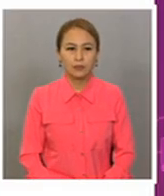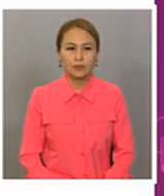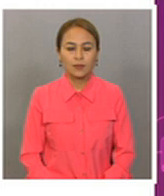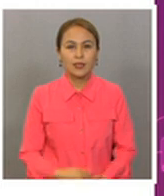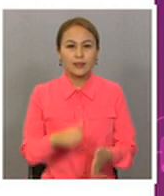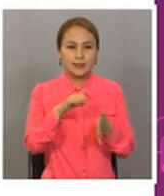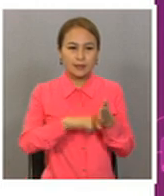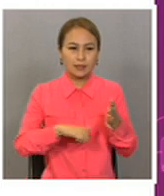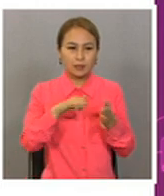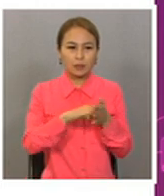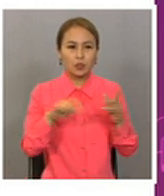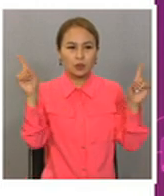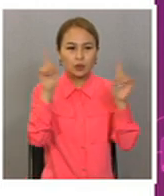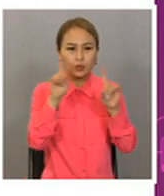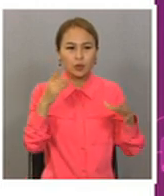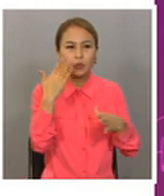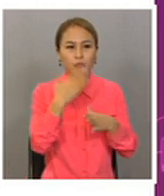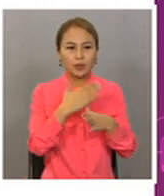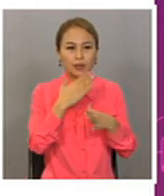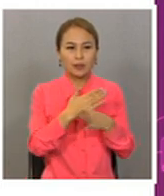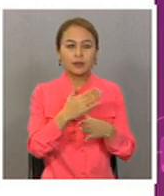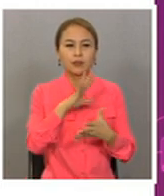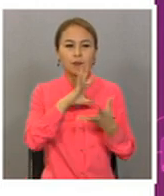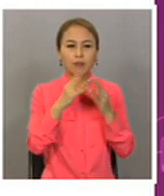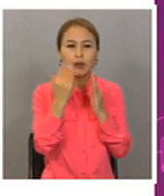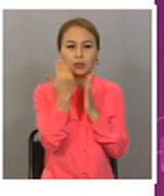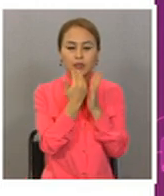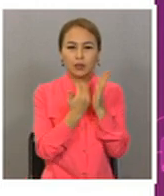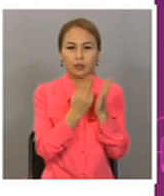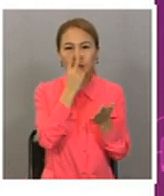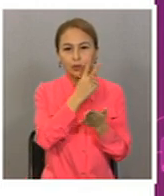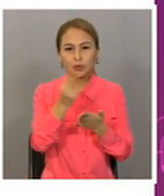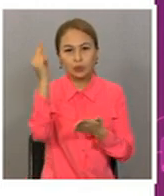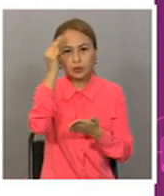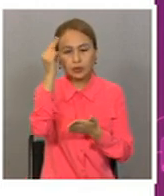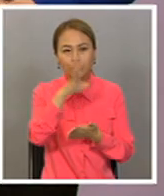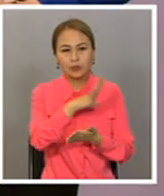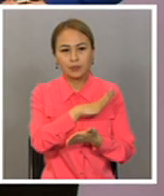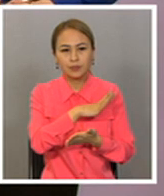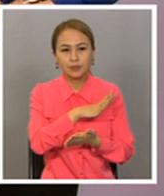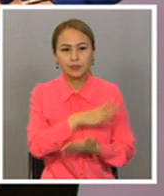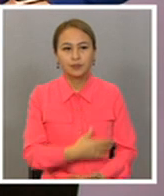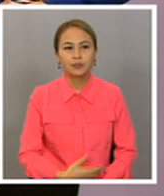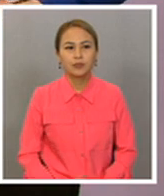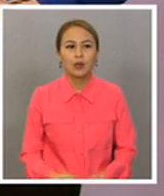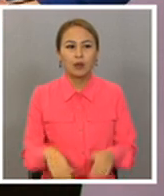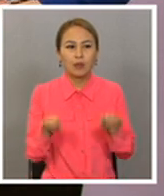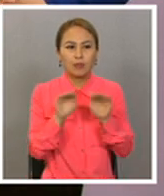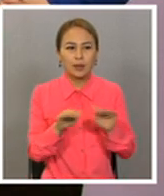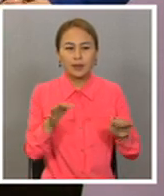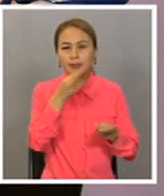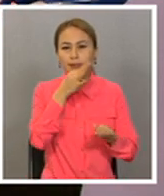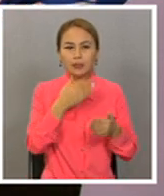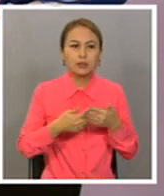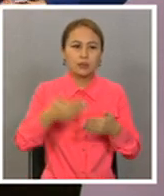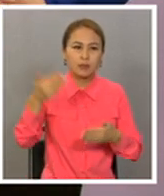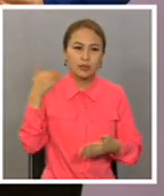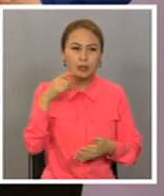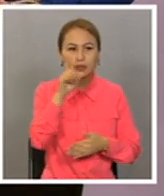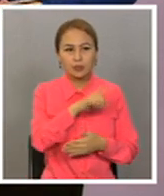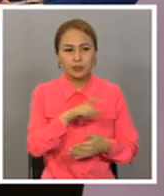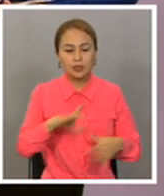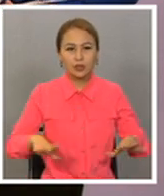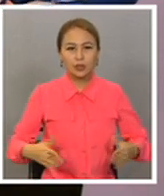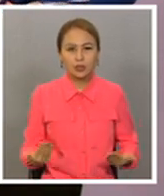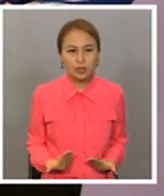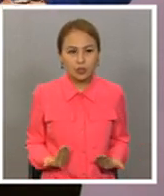Себебі, шоқ жұлдыздардың көмегімен кеңістікті бағдарлауды үйренген. Балалар, ерте замандағы адамдар